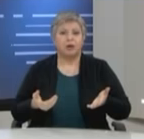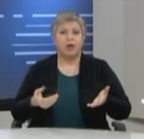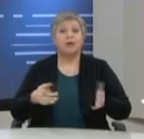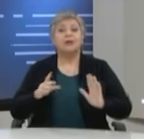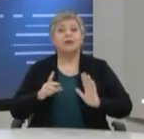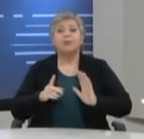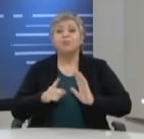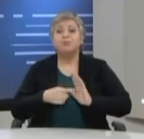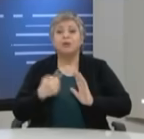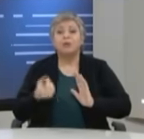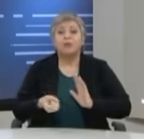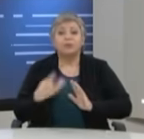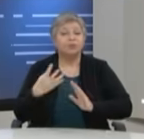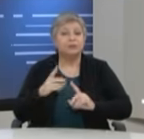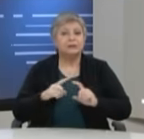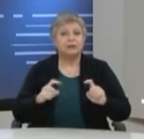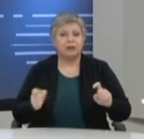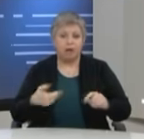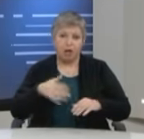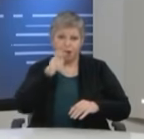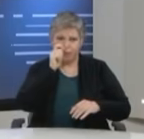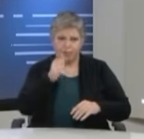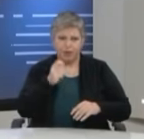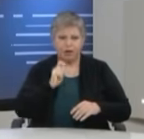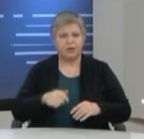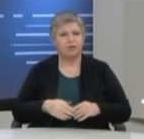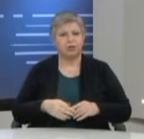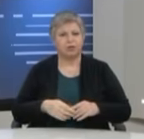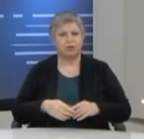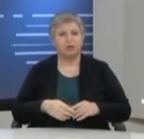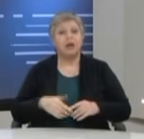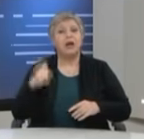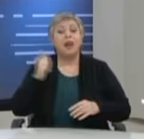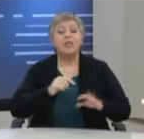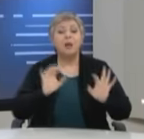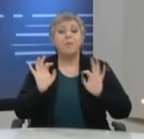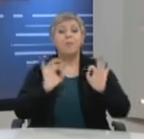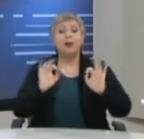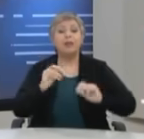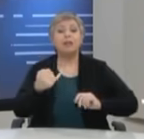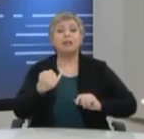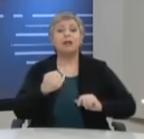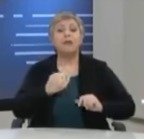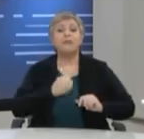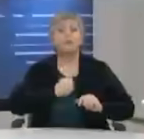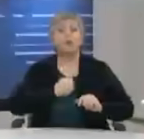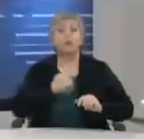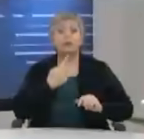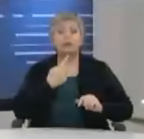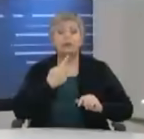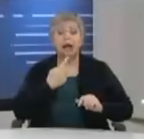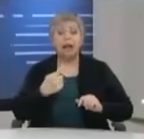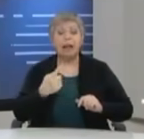νέο, απαράδεκτο. Μια ταυτότητα μακεδονική που δεν έχει καμία σχέση με την Ελλάδα και η οποία δεν αποκαλείται